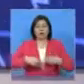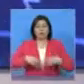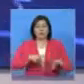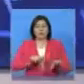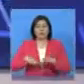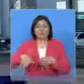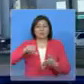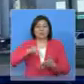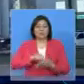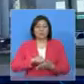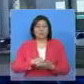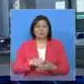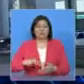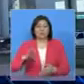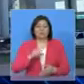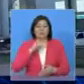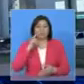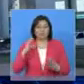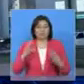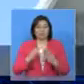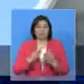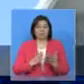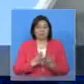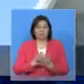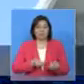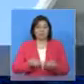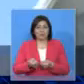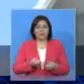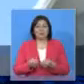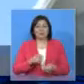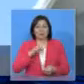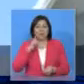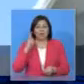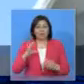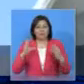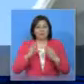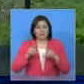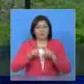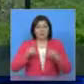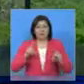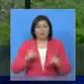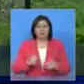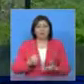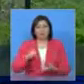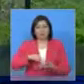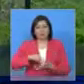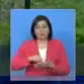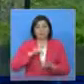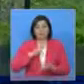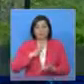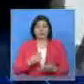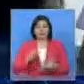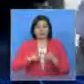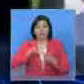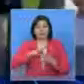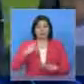акциясына қатысты. Игіске облыстық жастар саясаты мәселелері басқармасы мен жастар ресурстық орталығының өкілдері бастамашы болды.